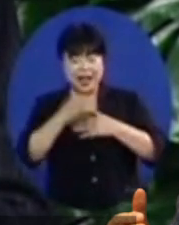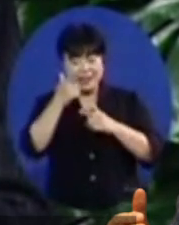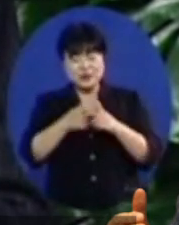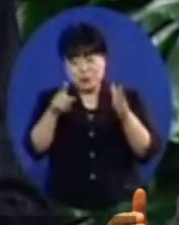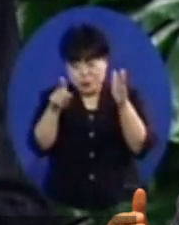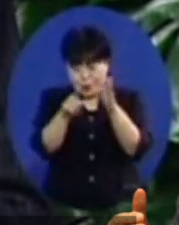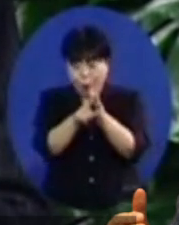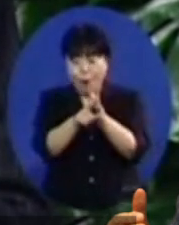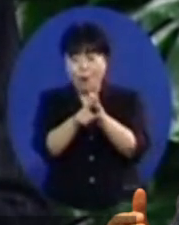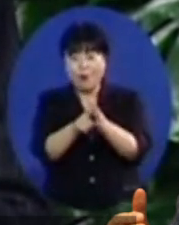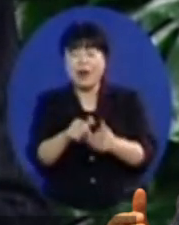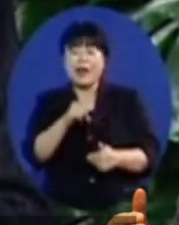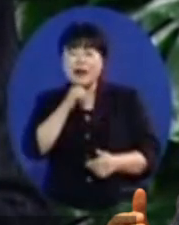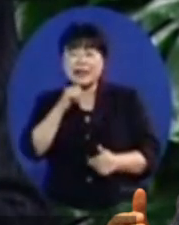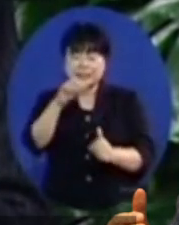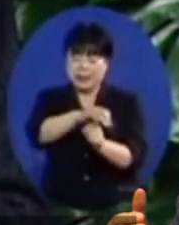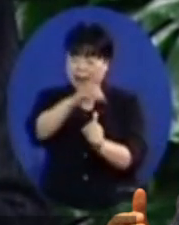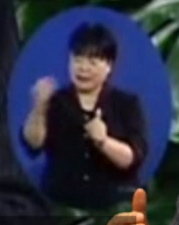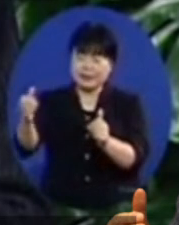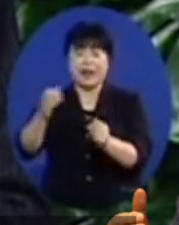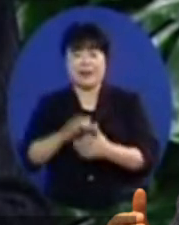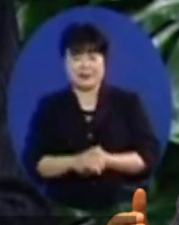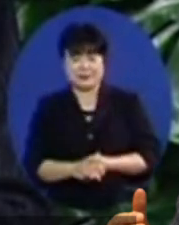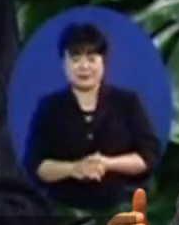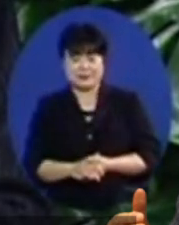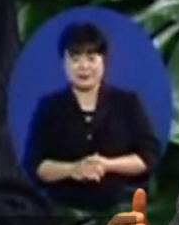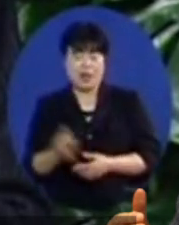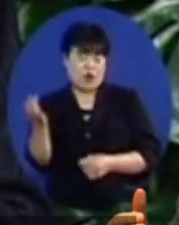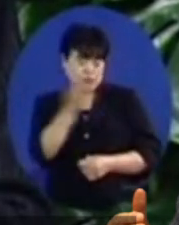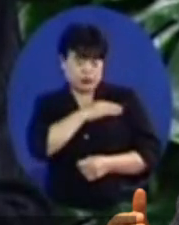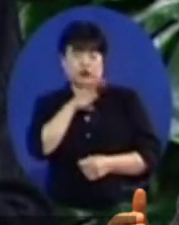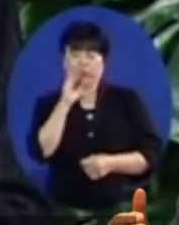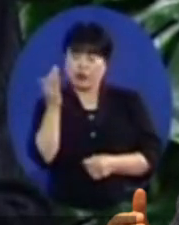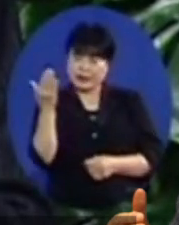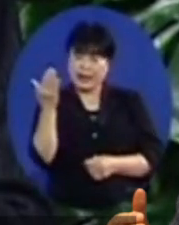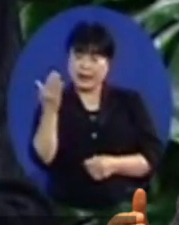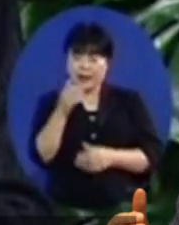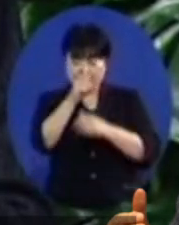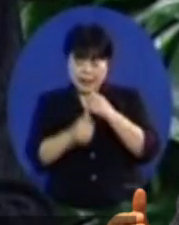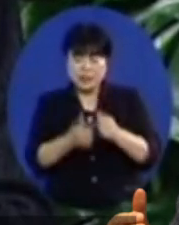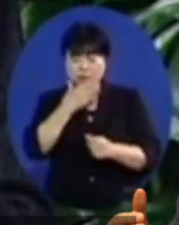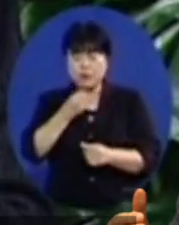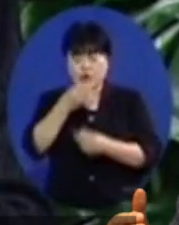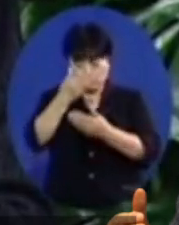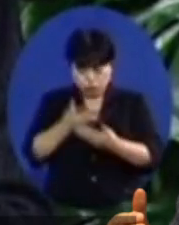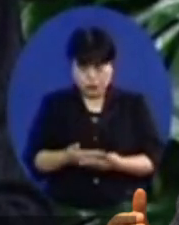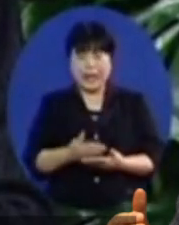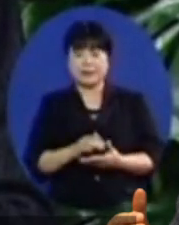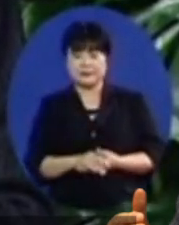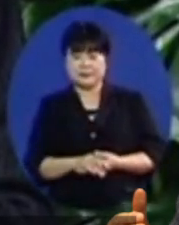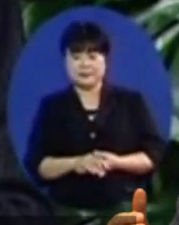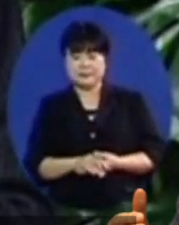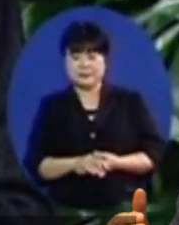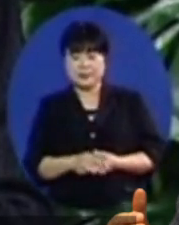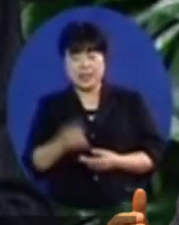믿고 가난에서 해방된 사람이요 부유하게 살도록 하나님의 복을 받은 사람이라고